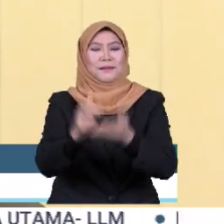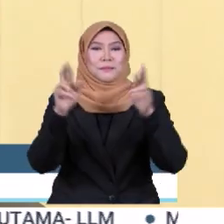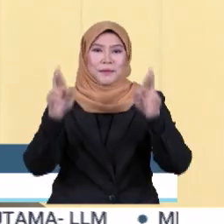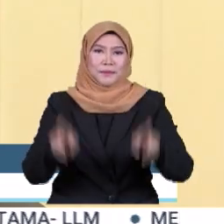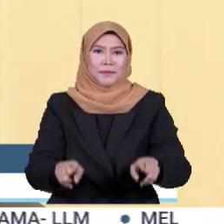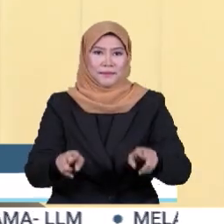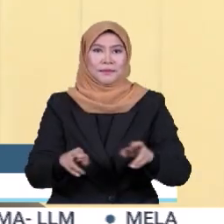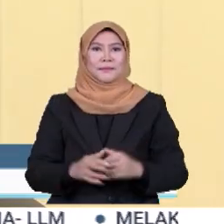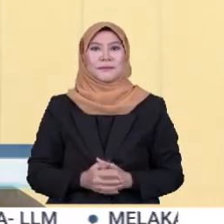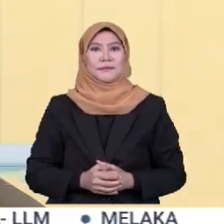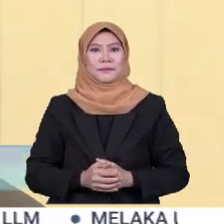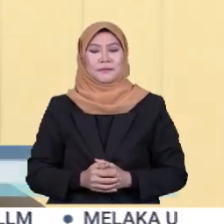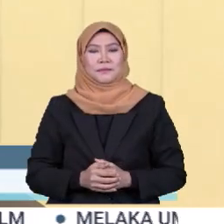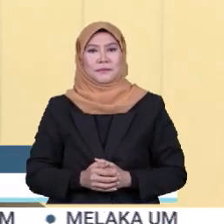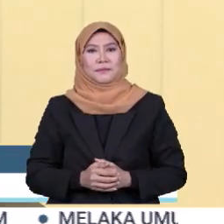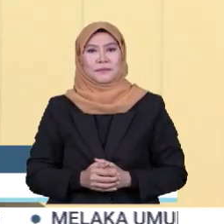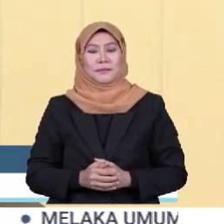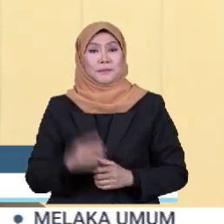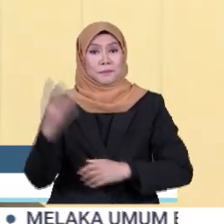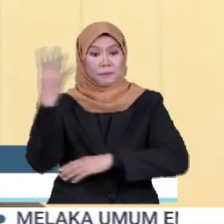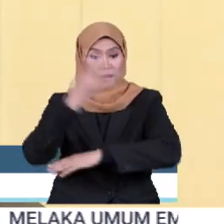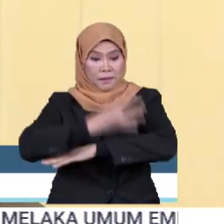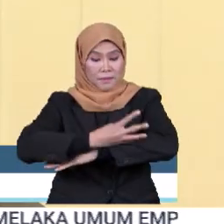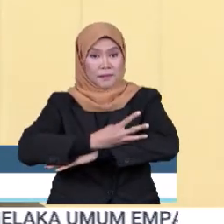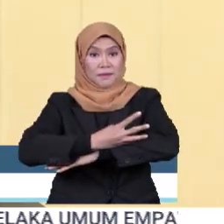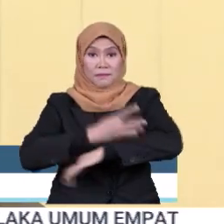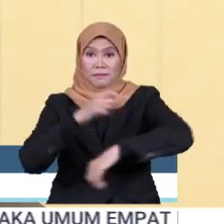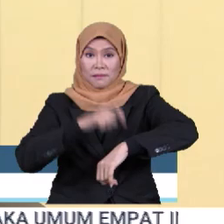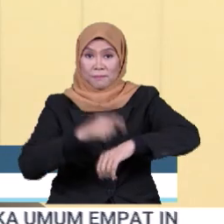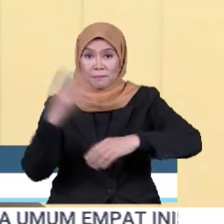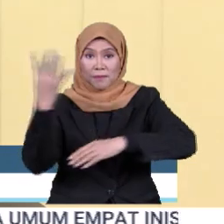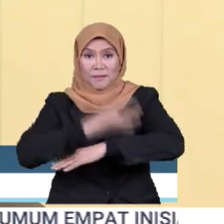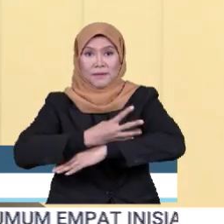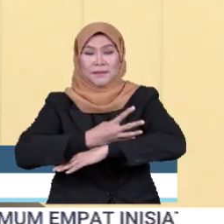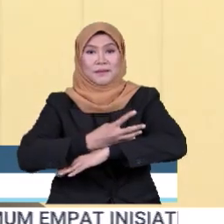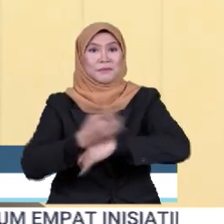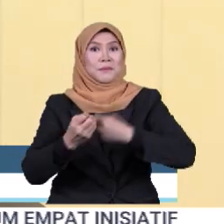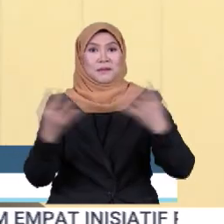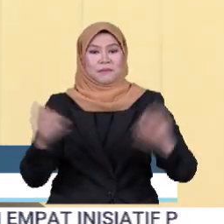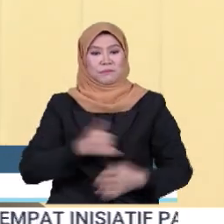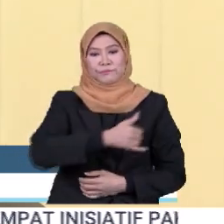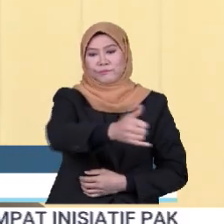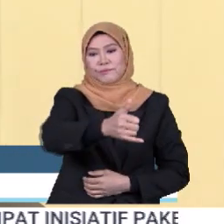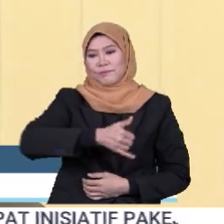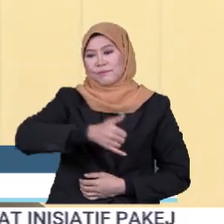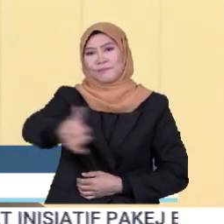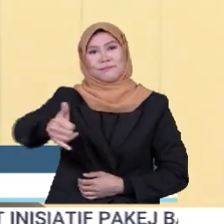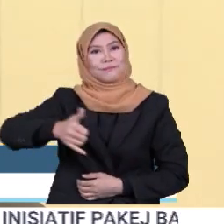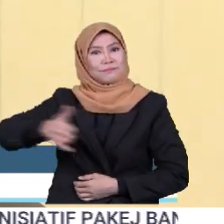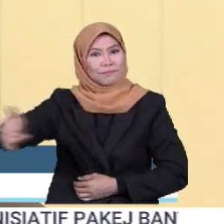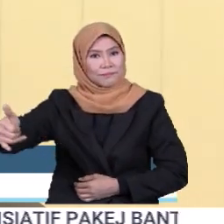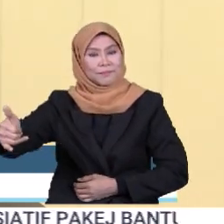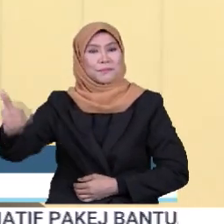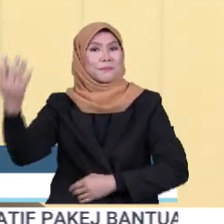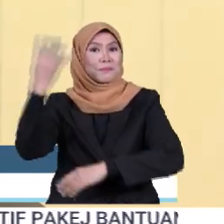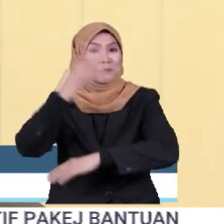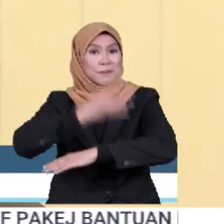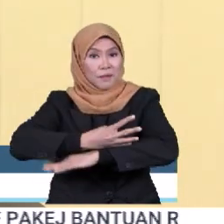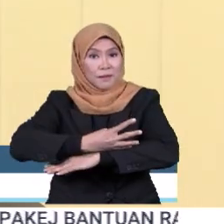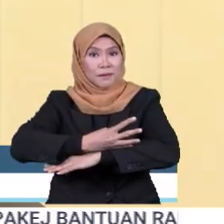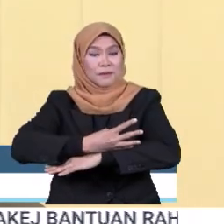rakyat. Dalam masa 4 hari itu, ramai yang pergi ke sana kemari. Dalam masa 4 hari